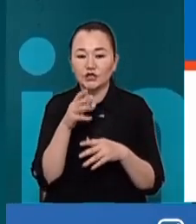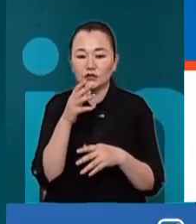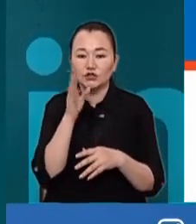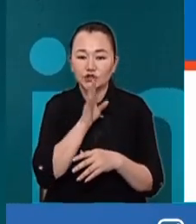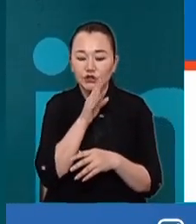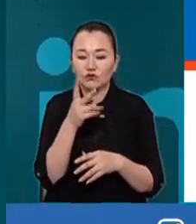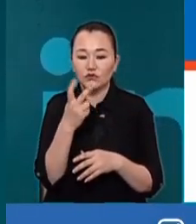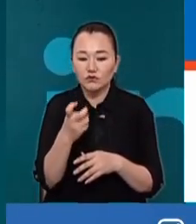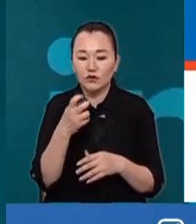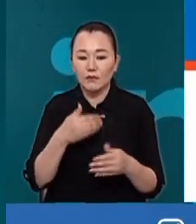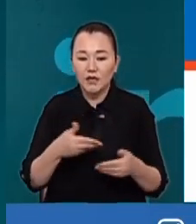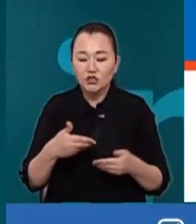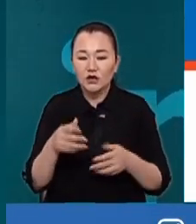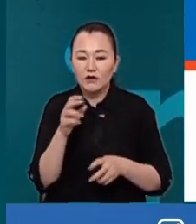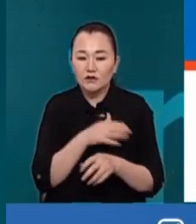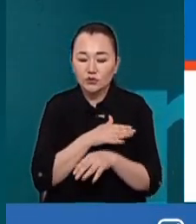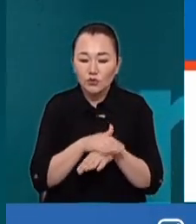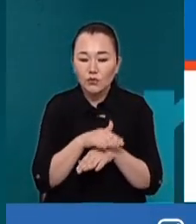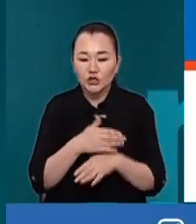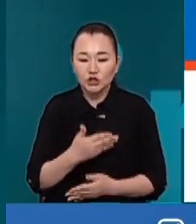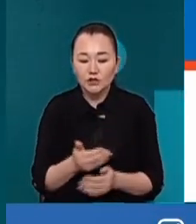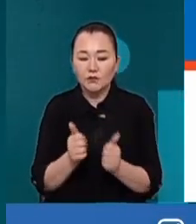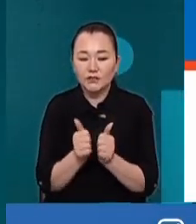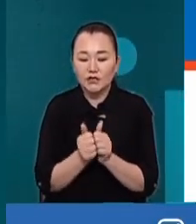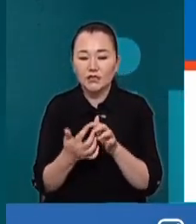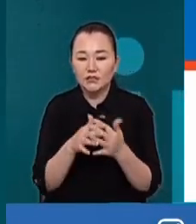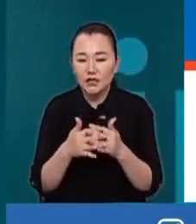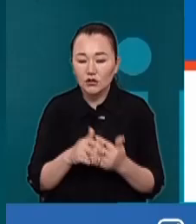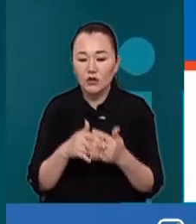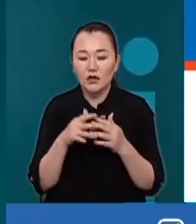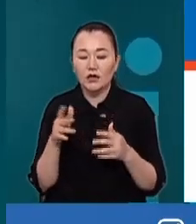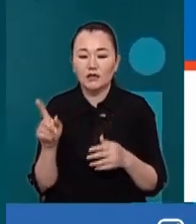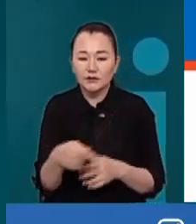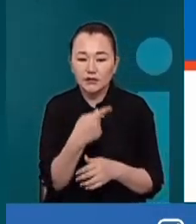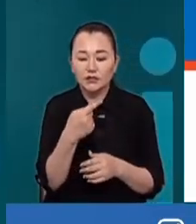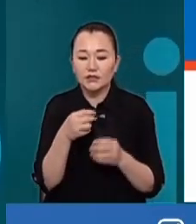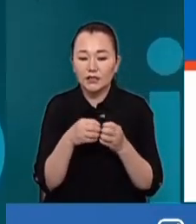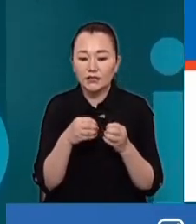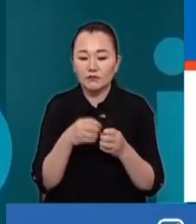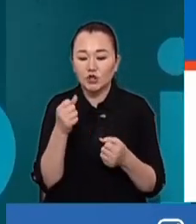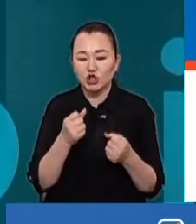участия около 200 пеших волонтеров жителей близлежащих сел задействовали 10 машин